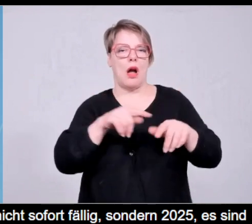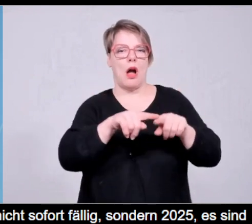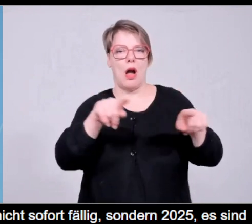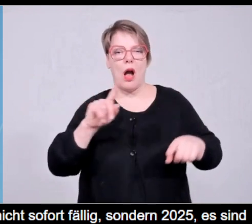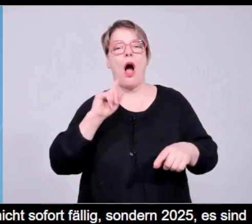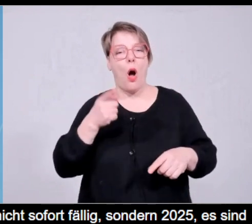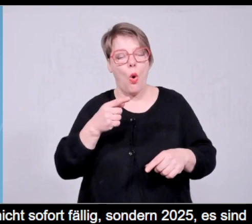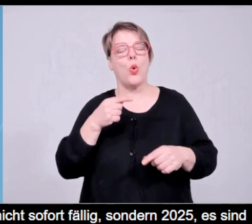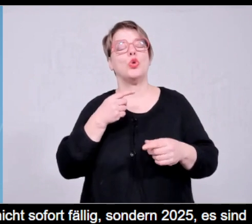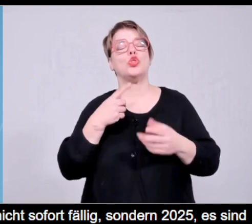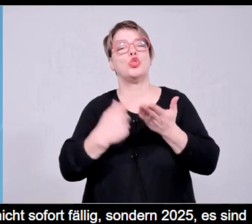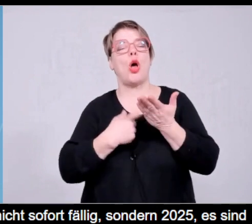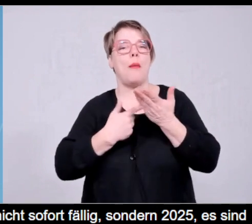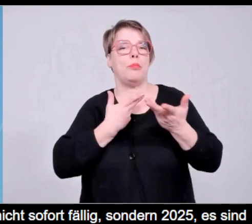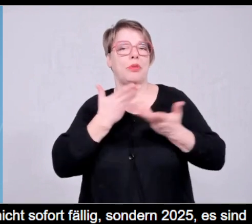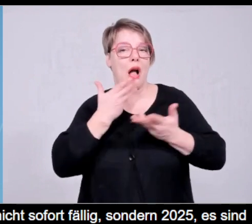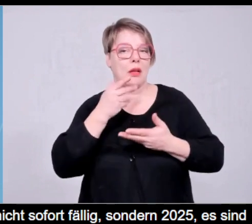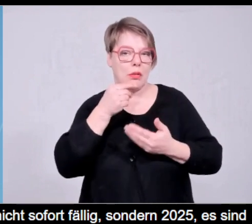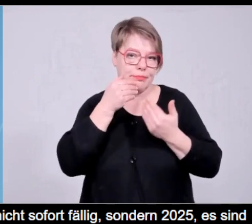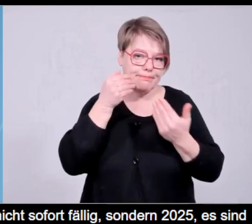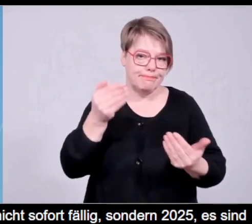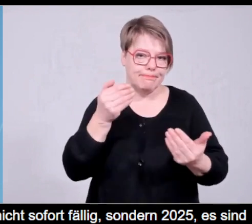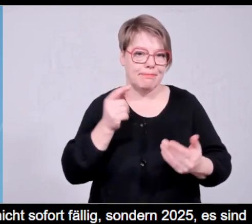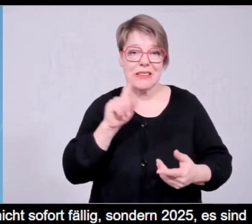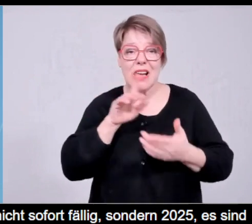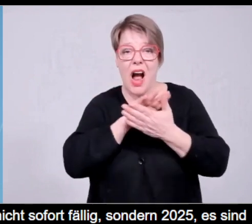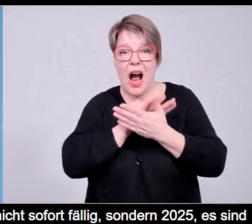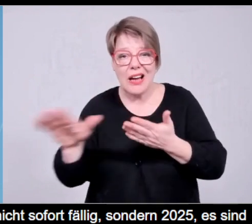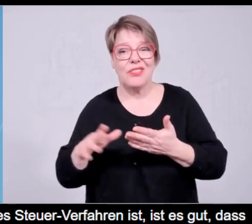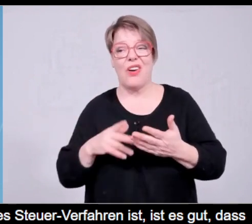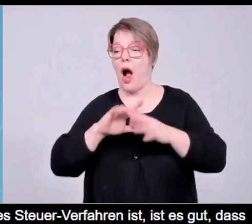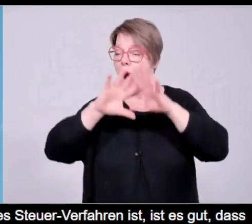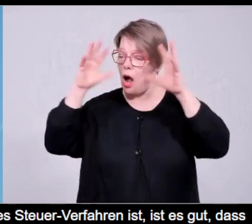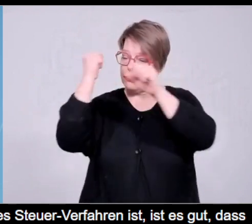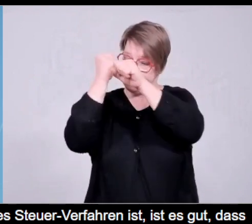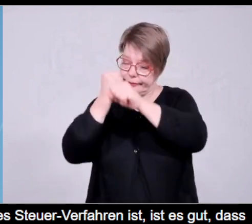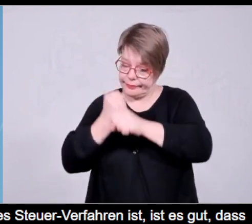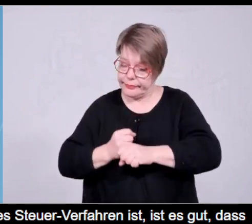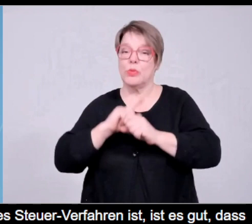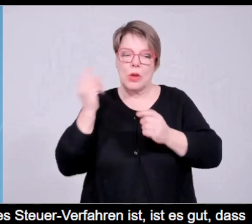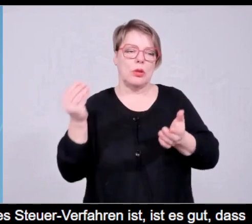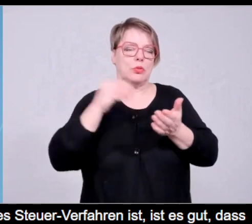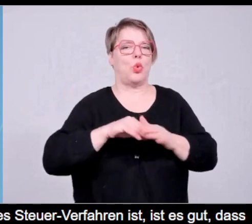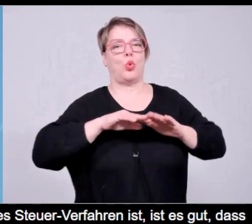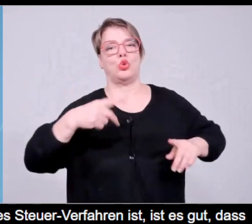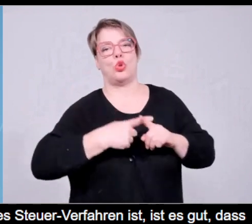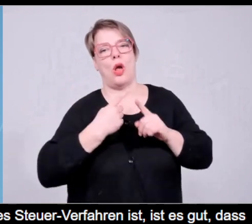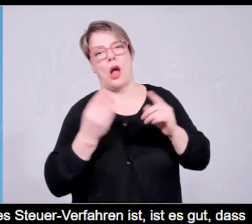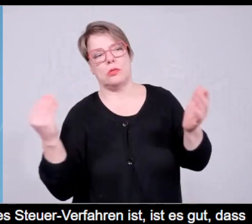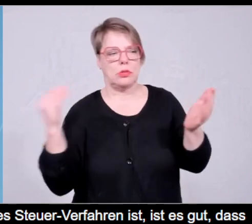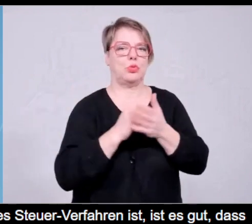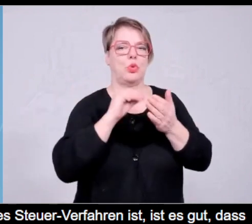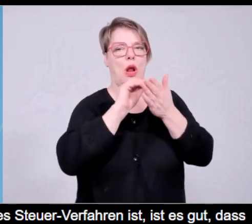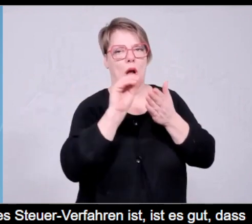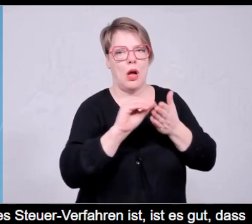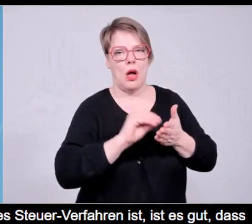erledigen wir ja nicht für den Staat, sondern für die Kommunen. Die Grundsteuern und das gesamte Grundsteueraufkommen ist jetzt schon bei den Kommunen und wird auch